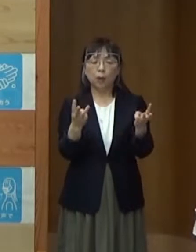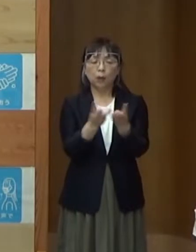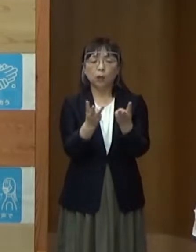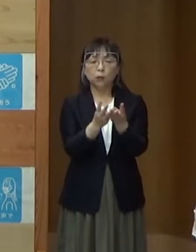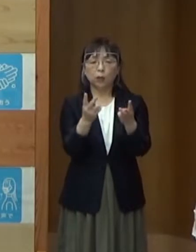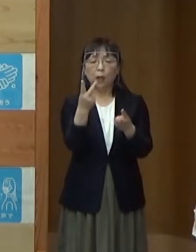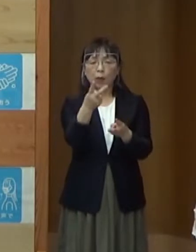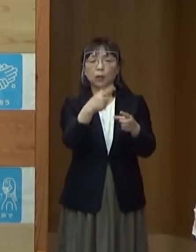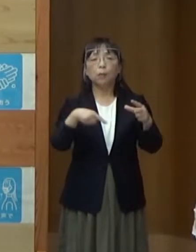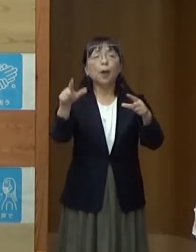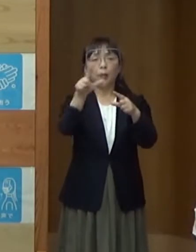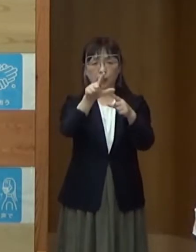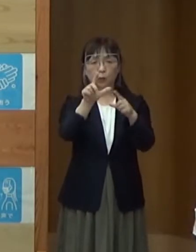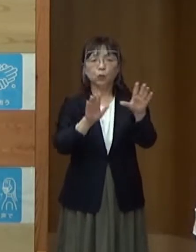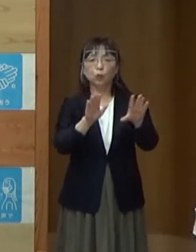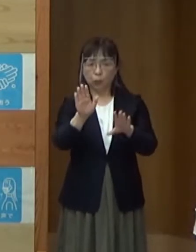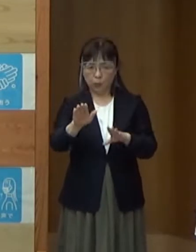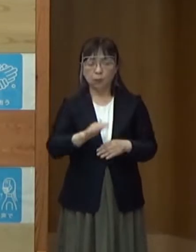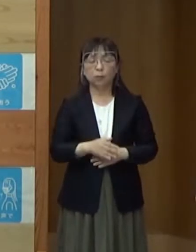ているという状況があります。